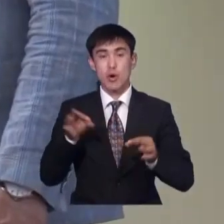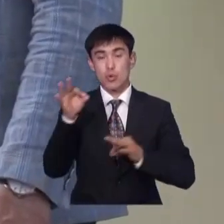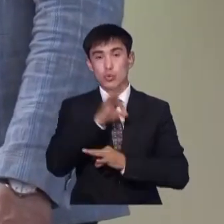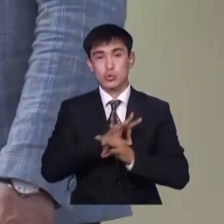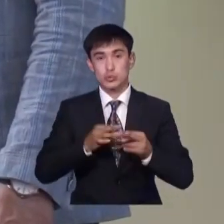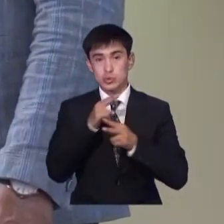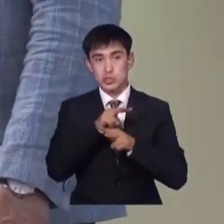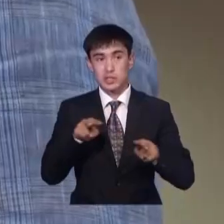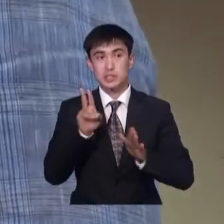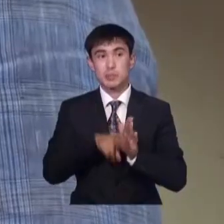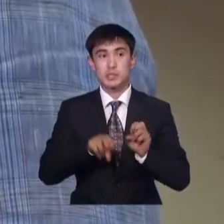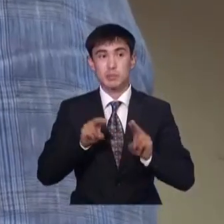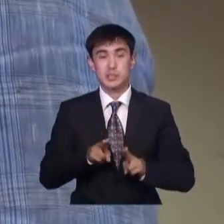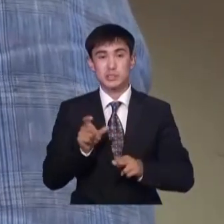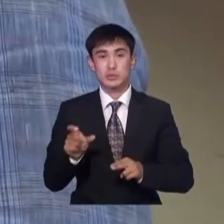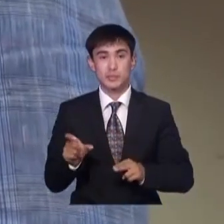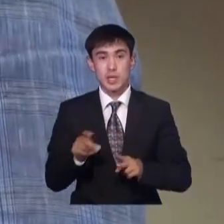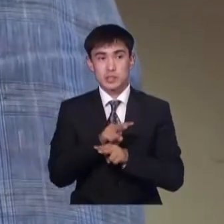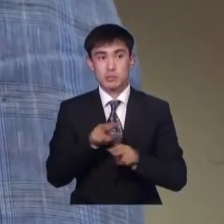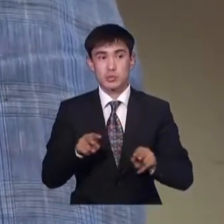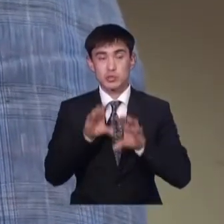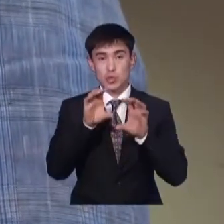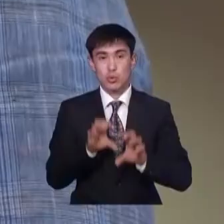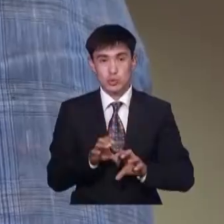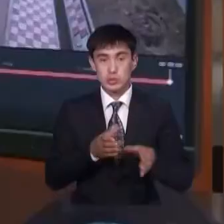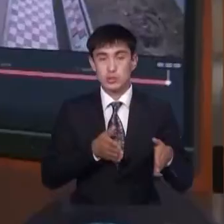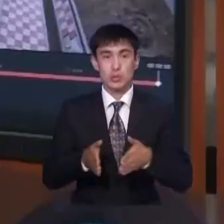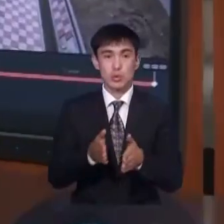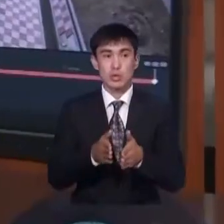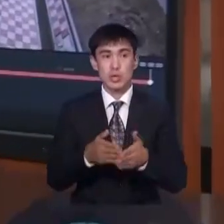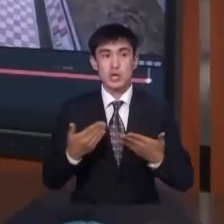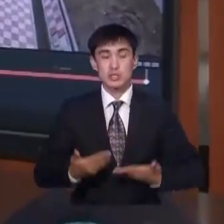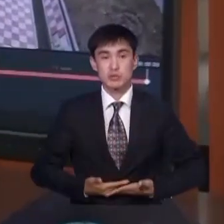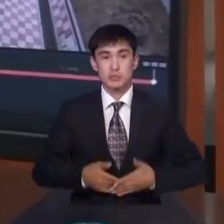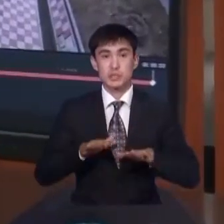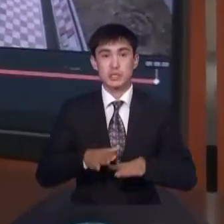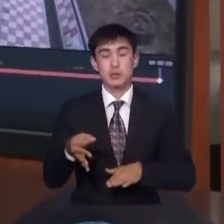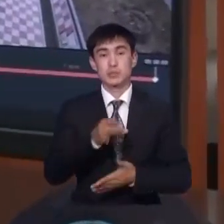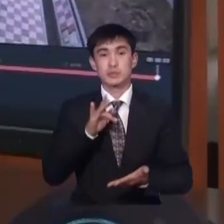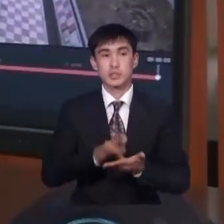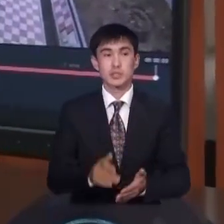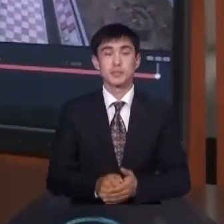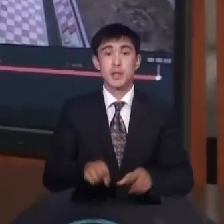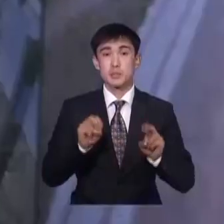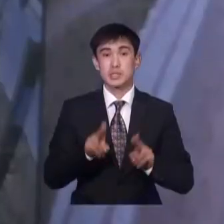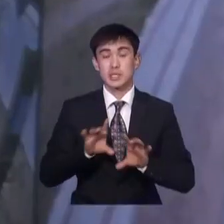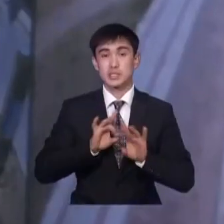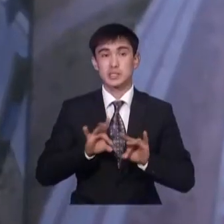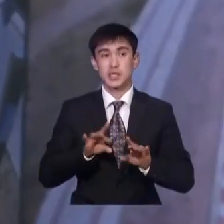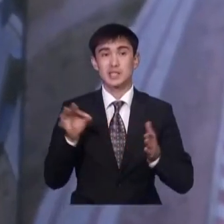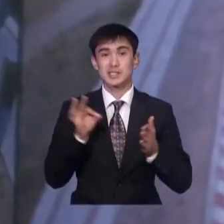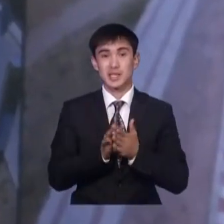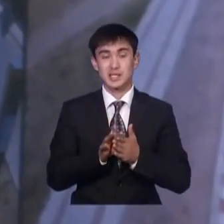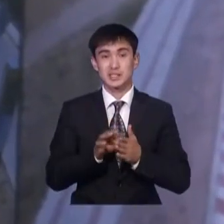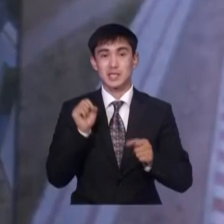круглосуточном режиме следят за безопасностью и соблюдением законности на дорогах и в жилых массивах областного центра. Специалисты рассказали о целях